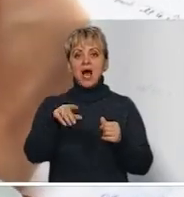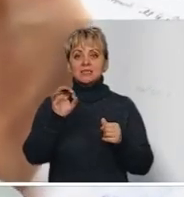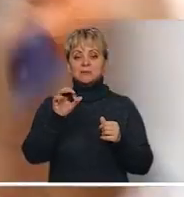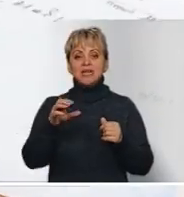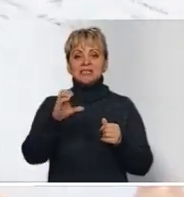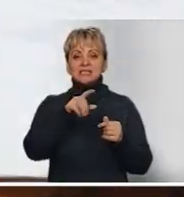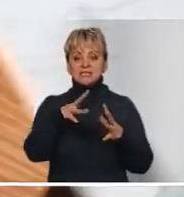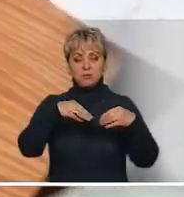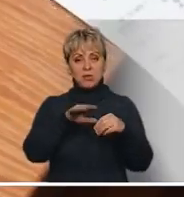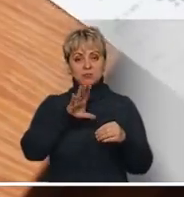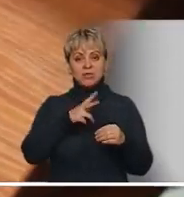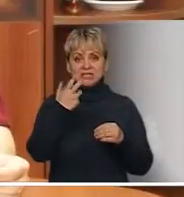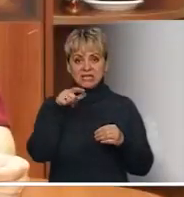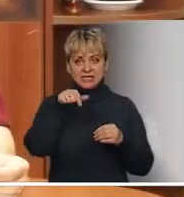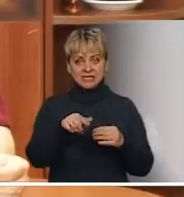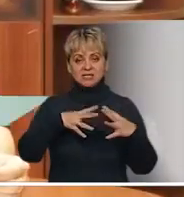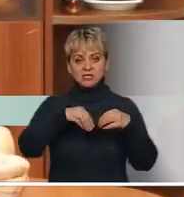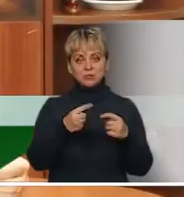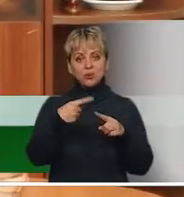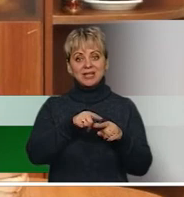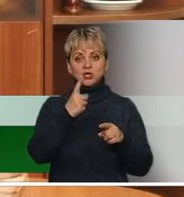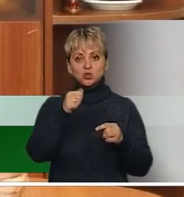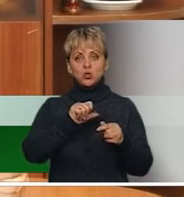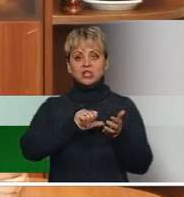В октябре количество семей составило 300